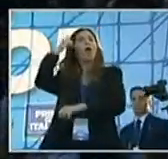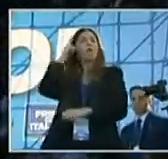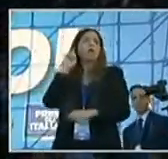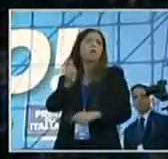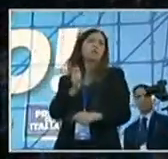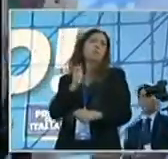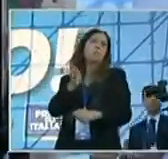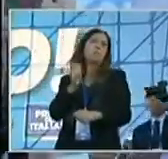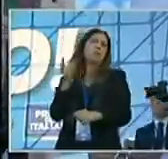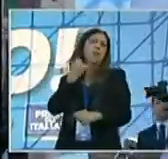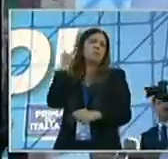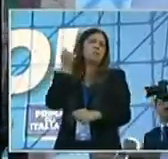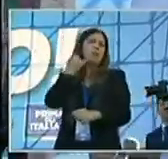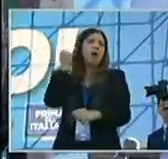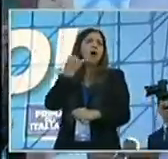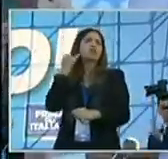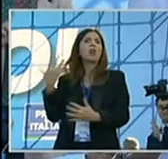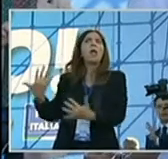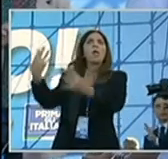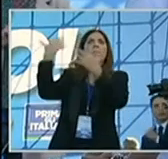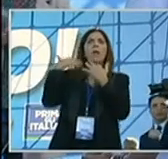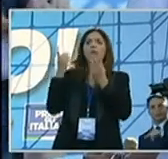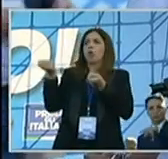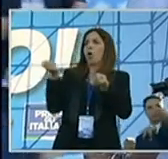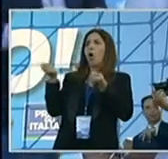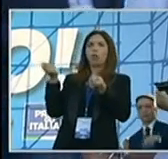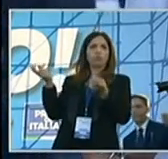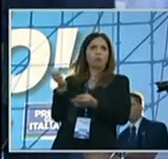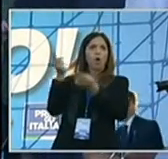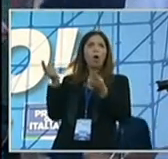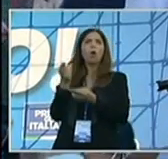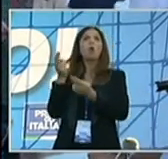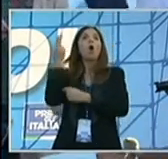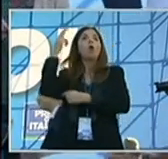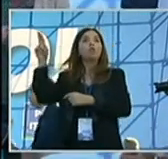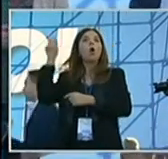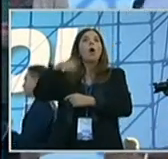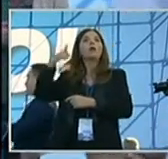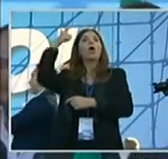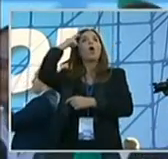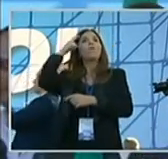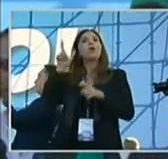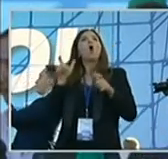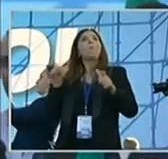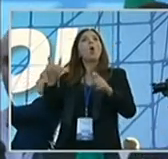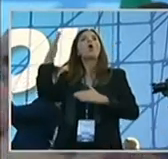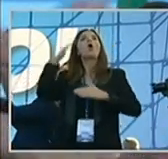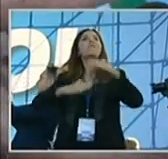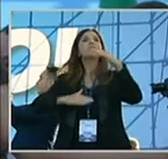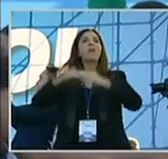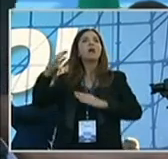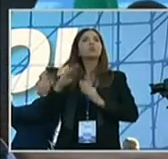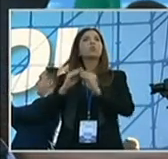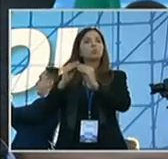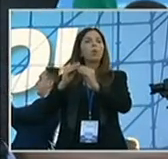per dire no al governo dell'immigrazione incontrollata, per dire no al governo del blocco delle infrastrutture, per dire